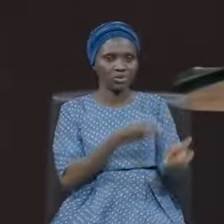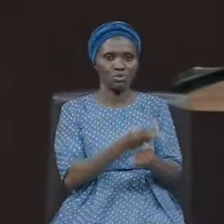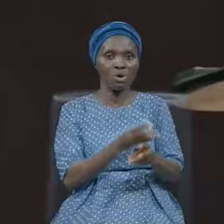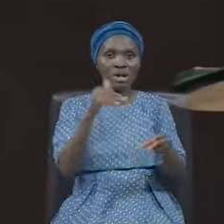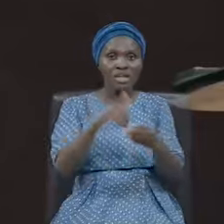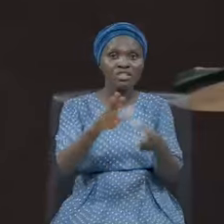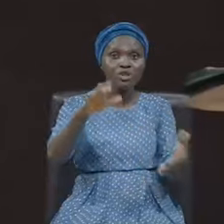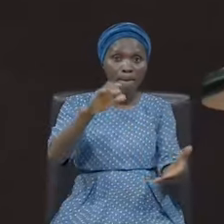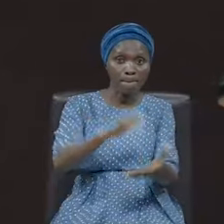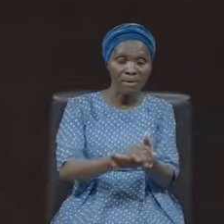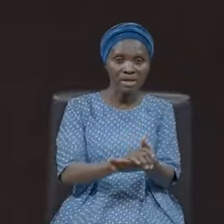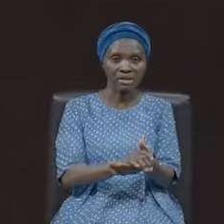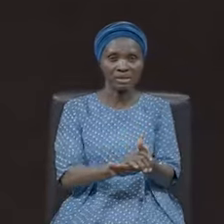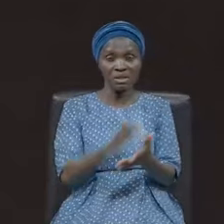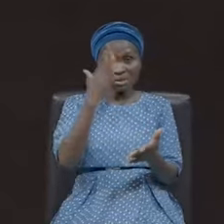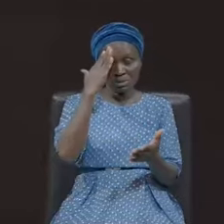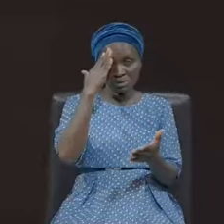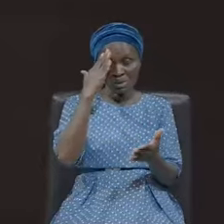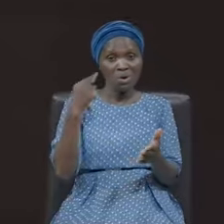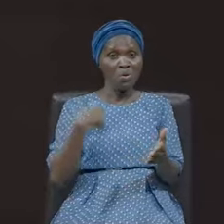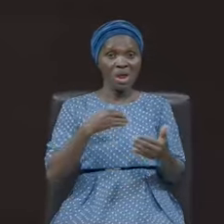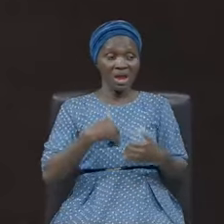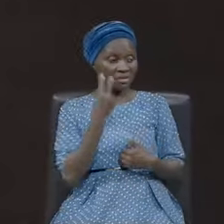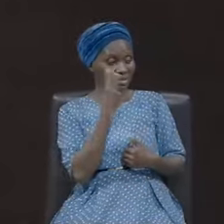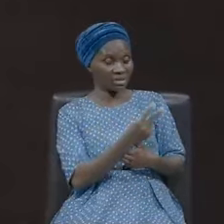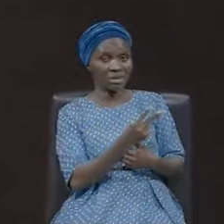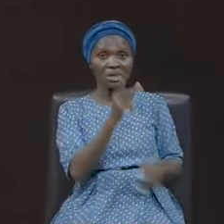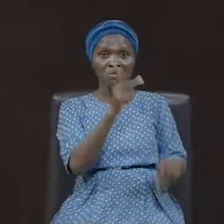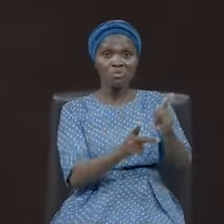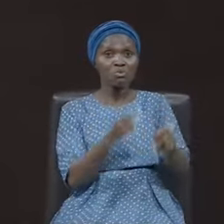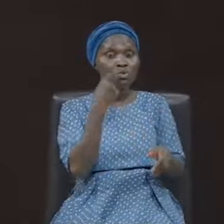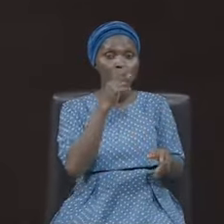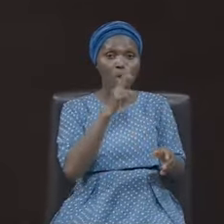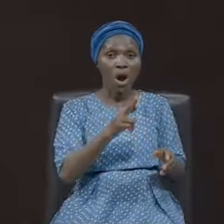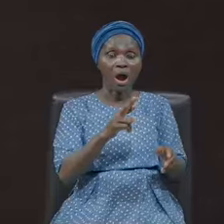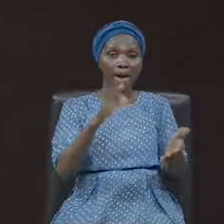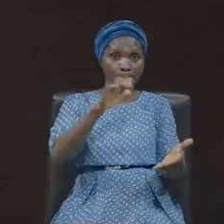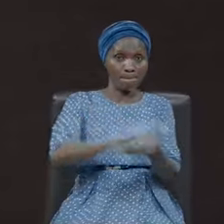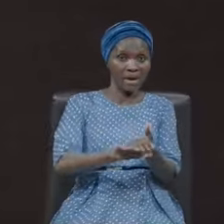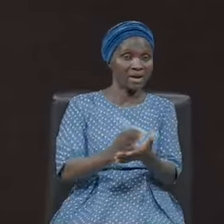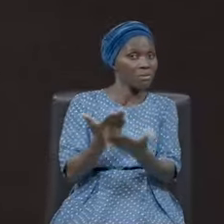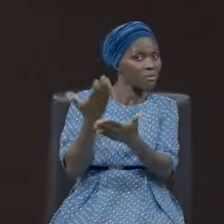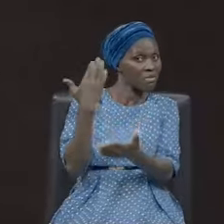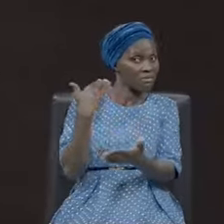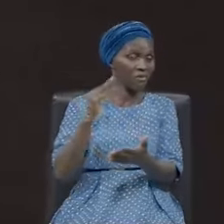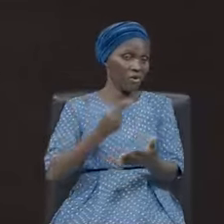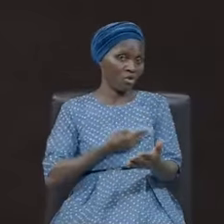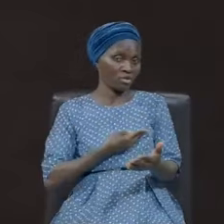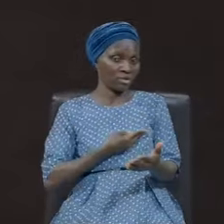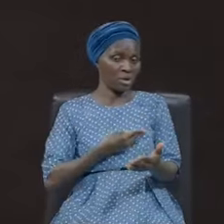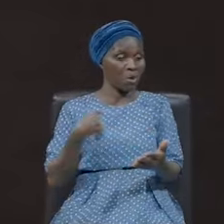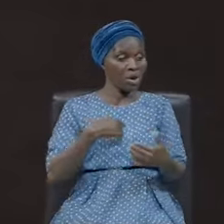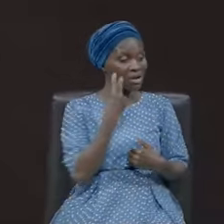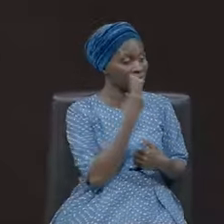si on est âgé, on a vu des gens mariés avant nous. On a